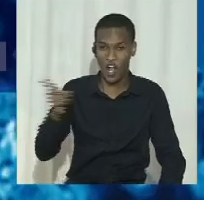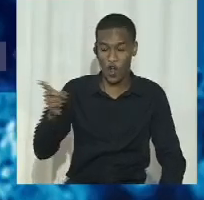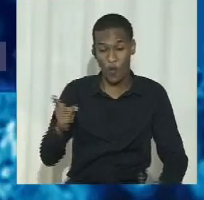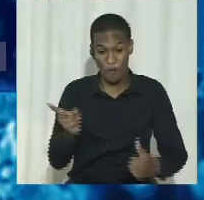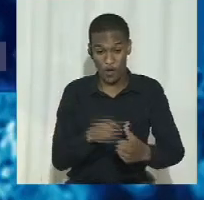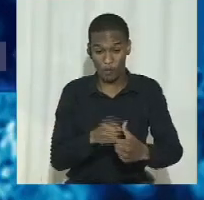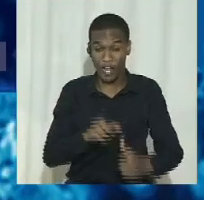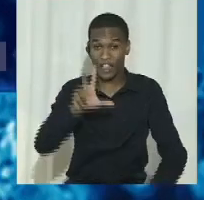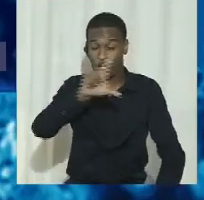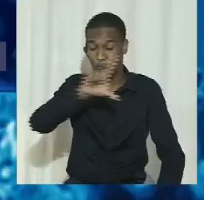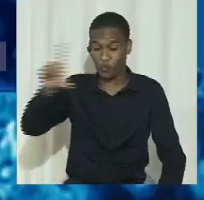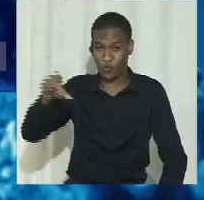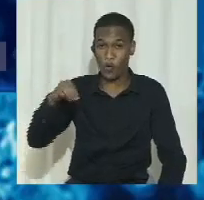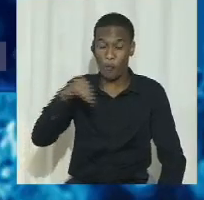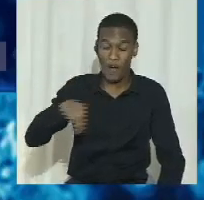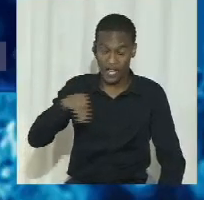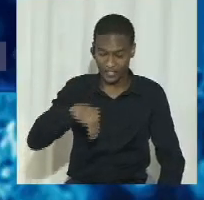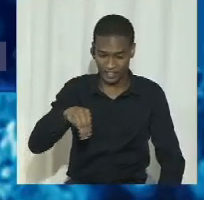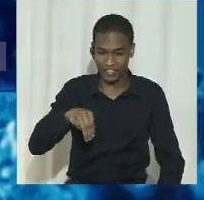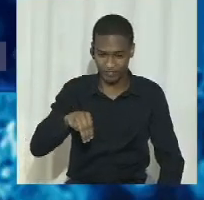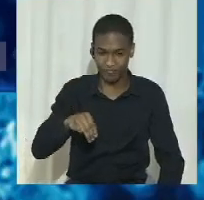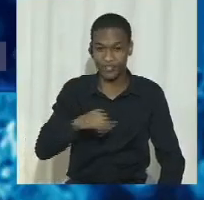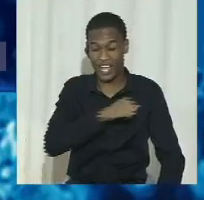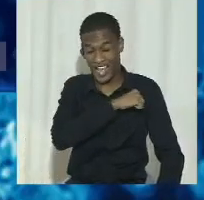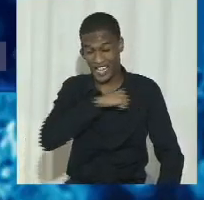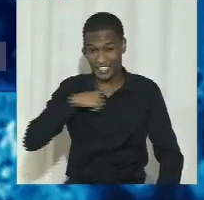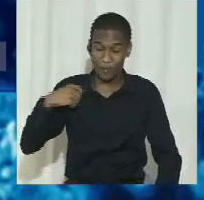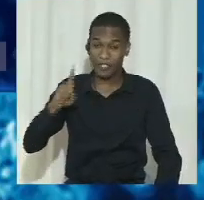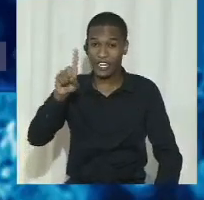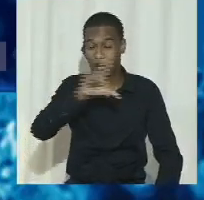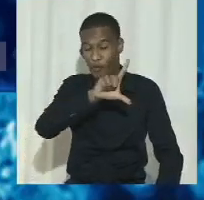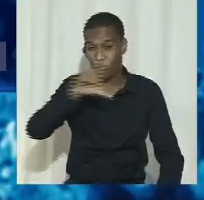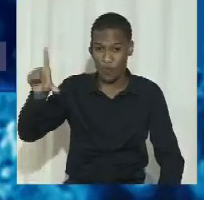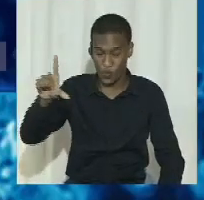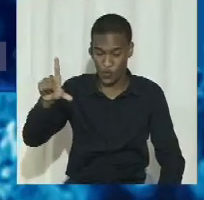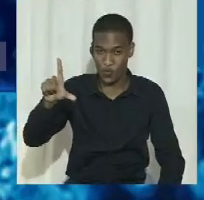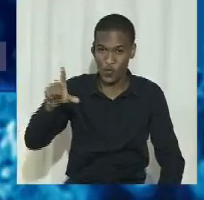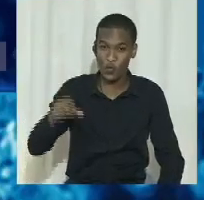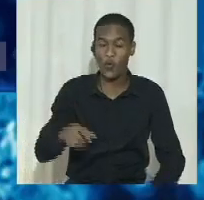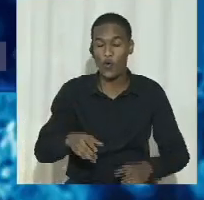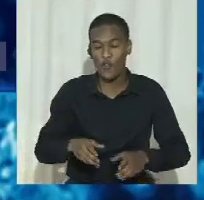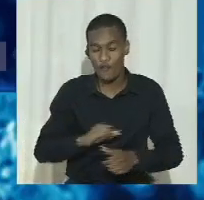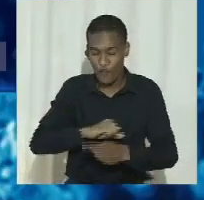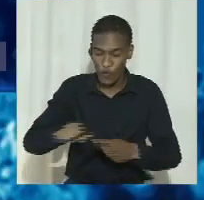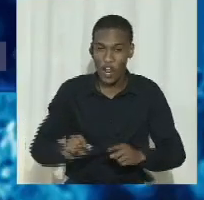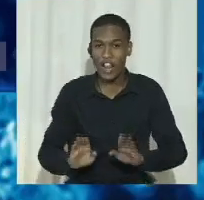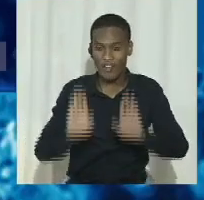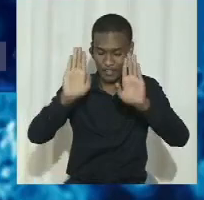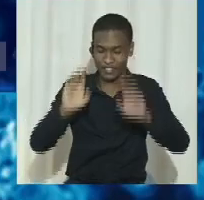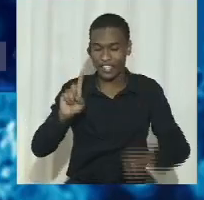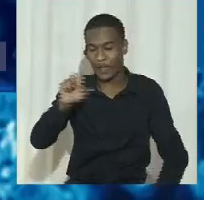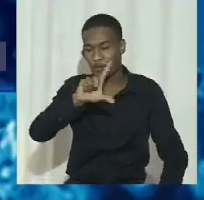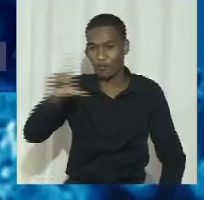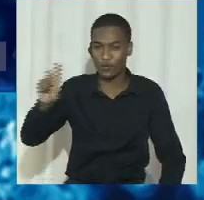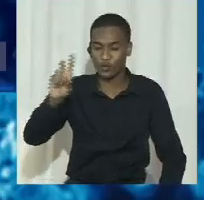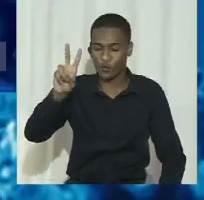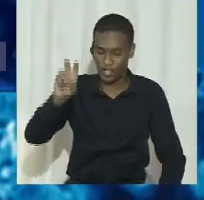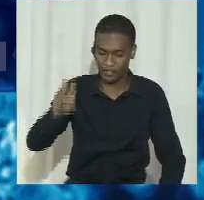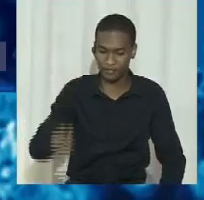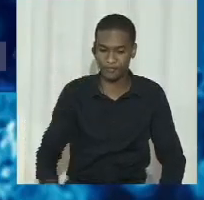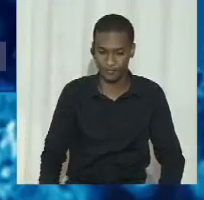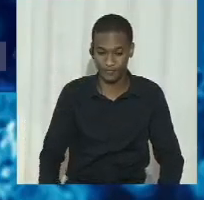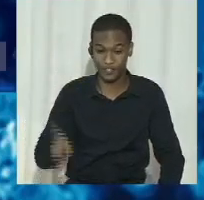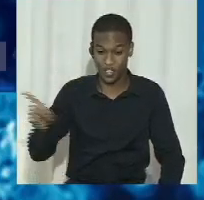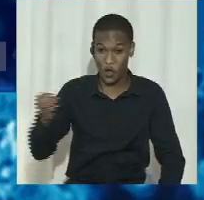ny 3 marsa 20 sy 20 hatramin'ny 20 aprily 20 sy 20 isan'ireo efa nitondra